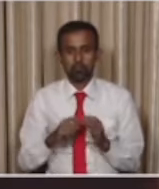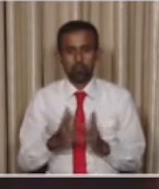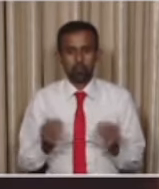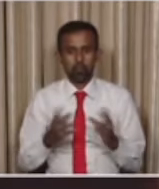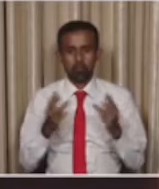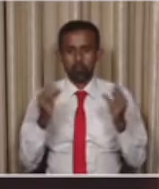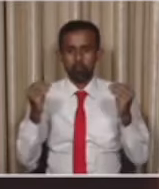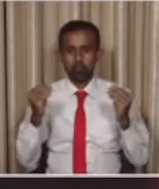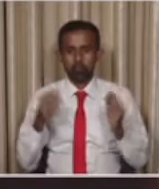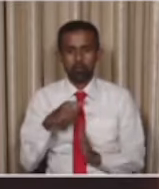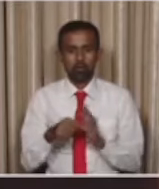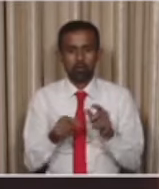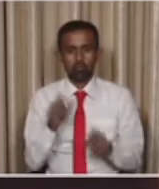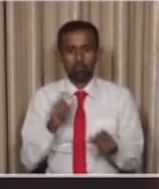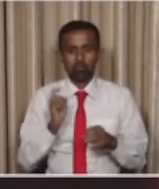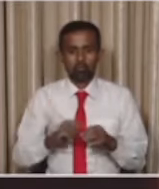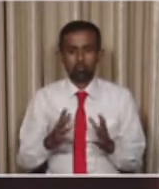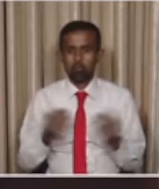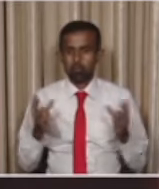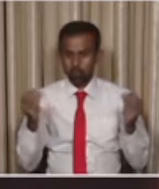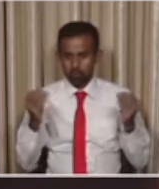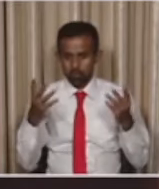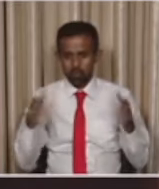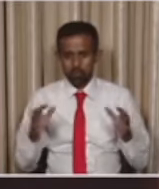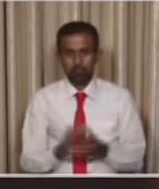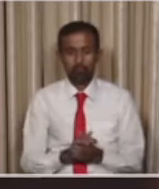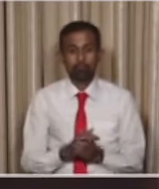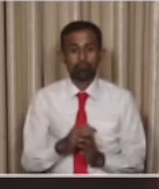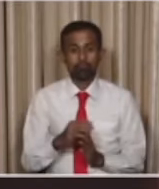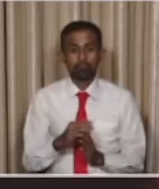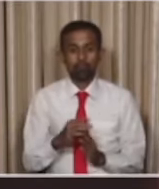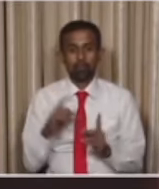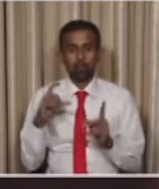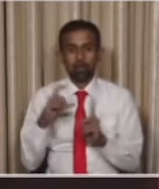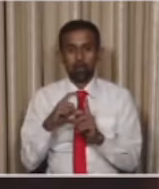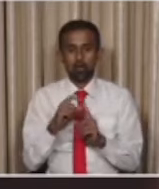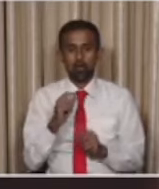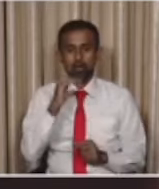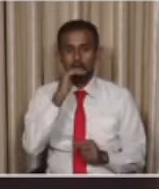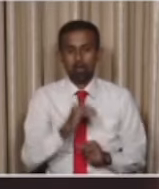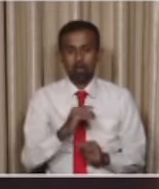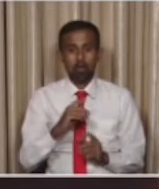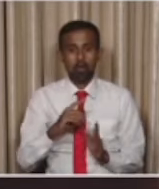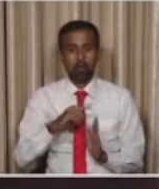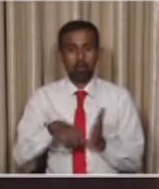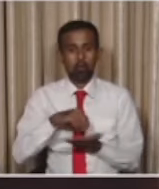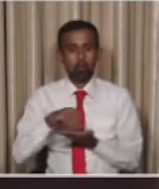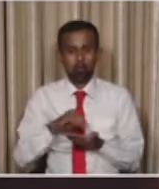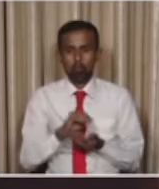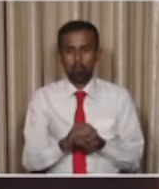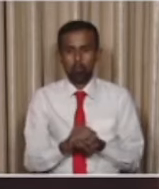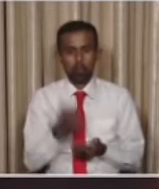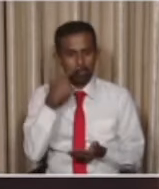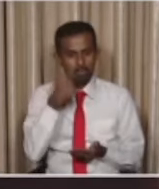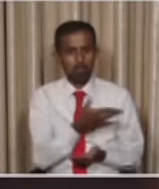විසඳනවා රටේ මිනිසුන්ගේ තිබ්බ ප්‍රශ්න විසඳලා තියෙනවා කාලය රටෙන් යනවා ඩොලර් එක අඩු වෙනවා රටට පොහොර තියෙනවා ඕනතරම්